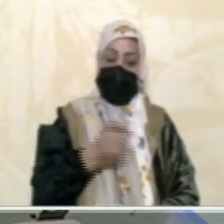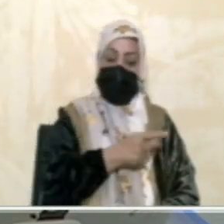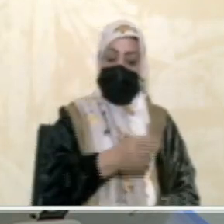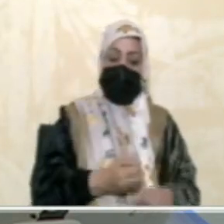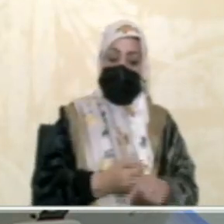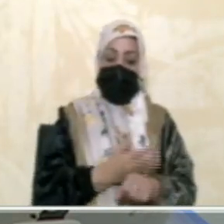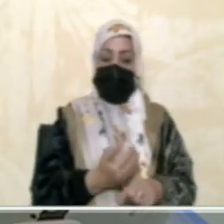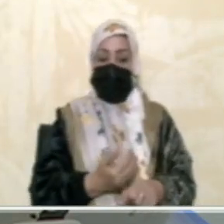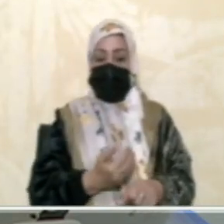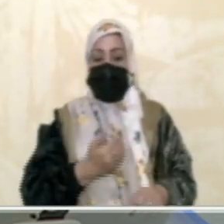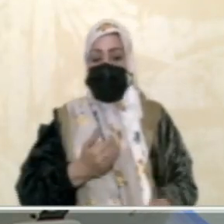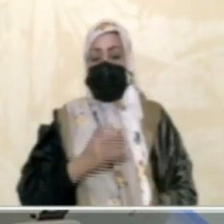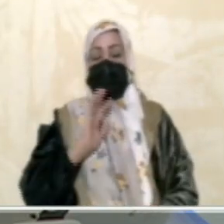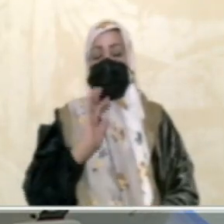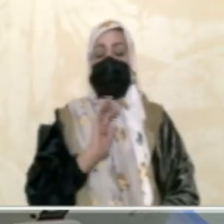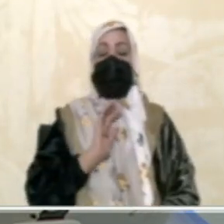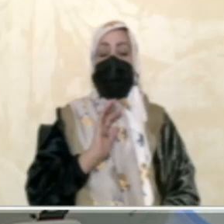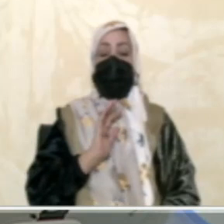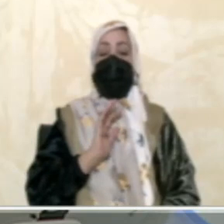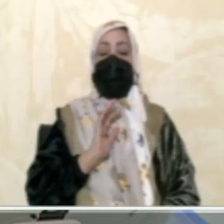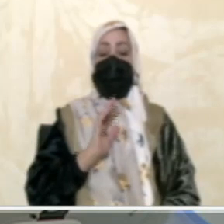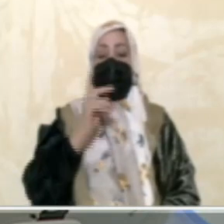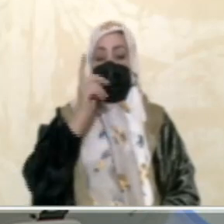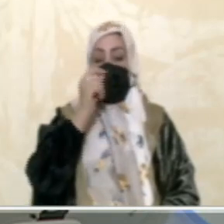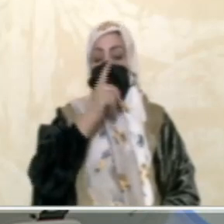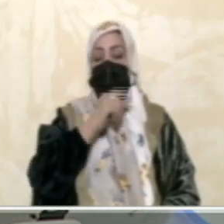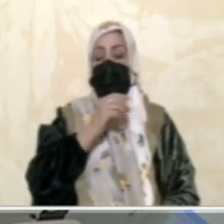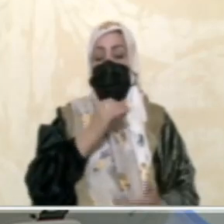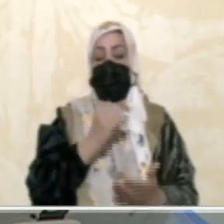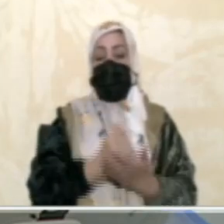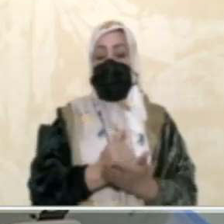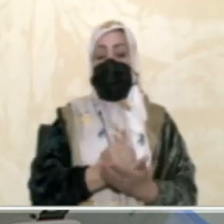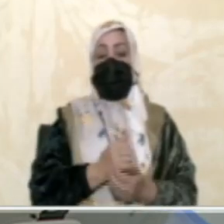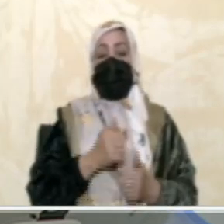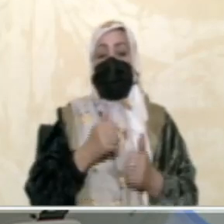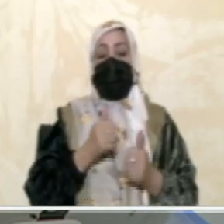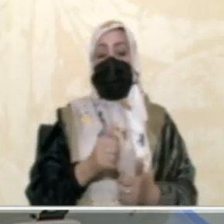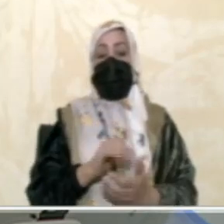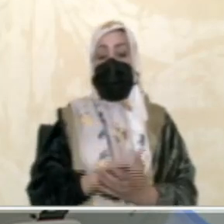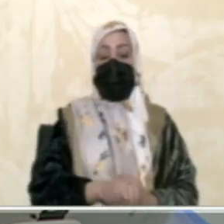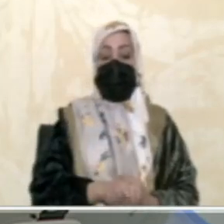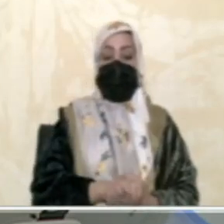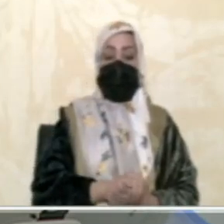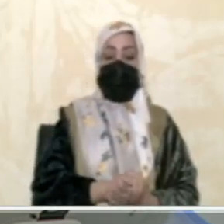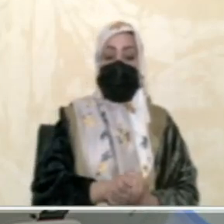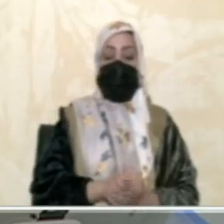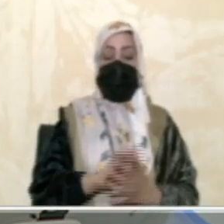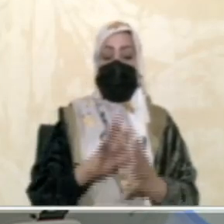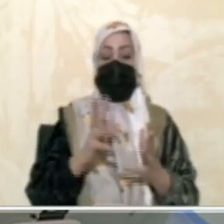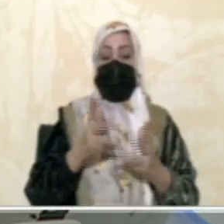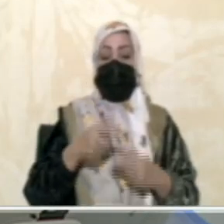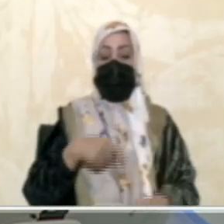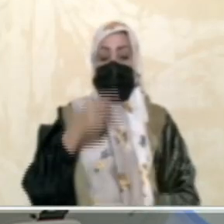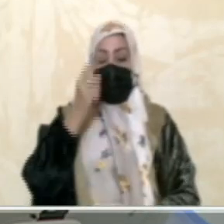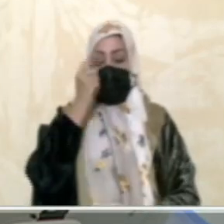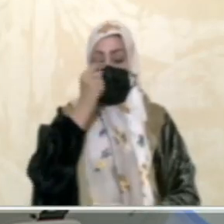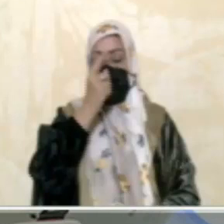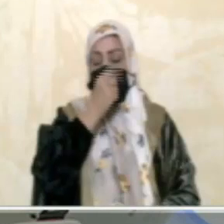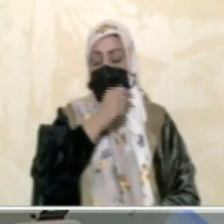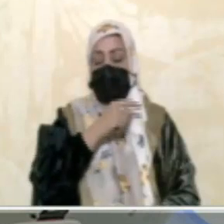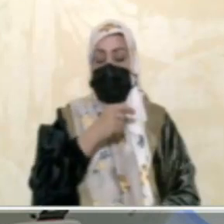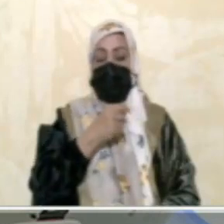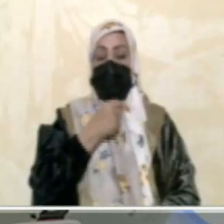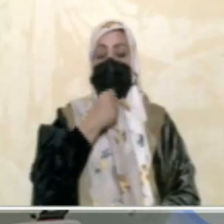كان بالامكان ان تضعها في النهار الخلاصه ان قطره العين اذا وجد الانسان طعمها في الحلق